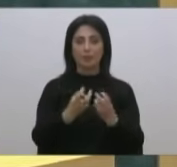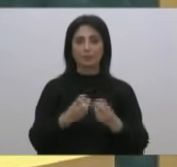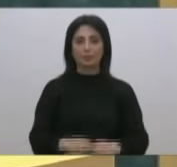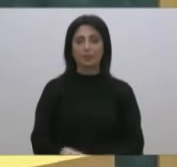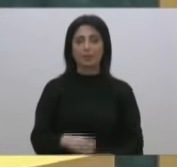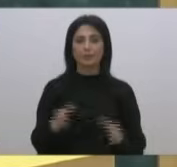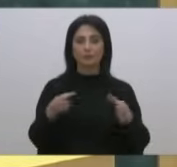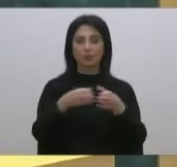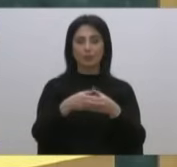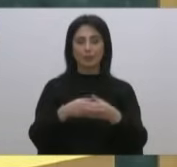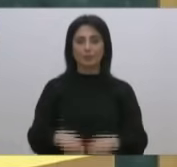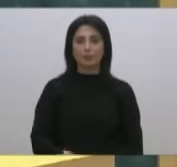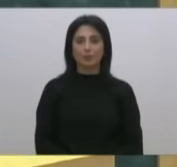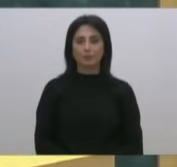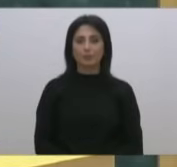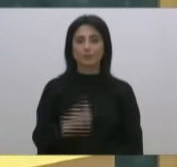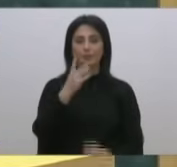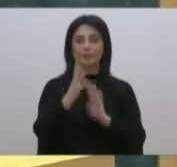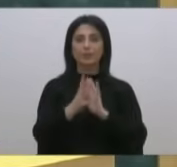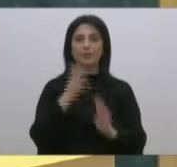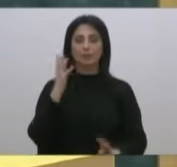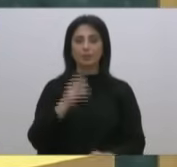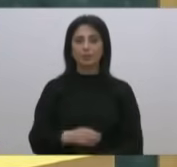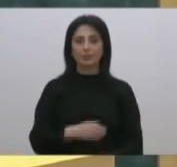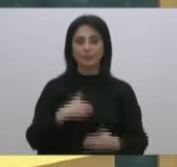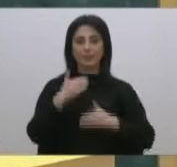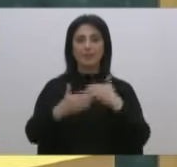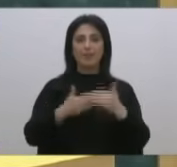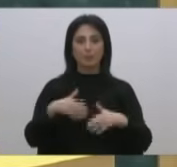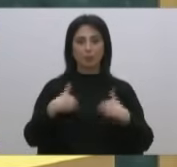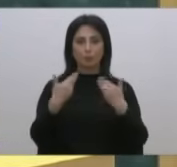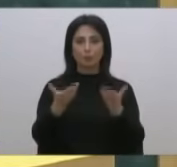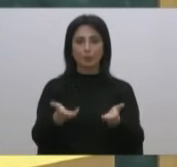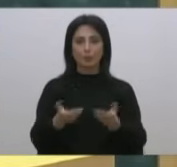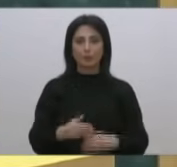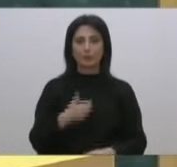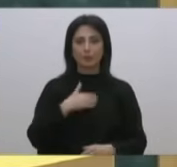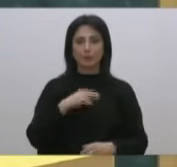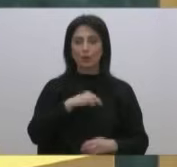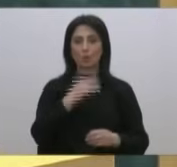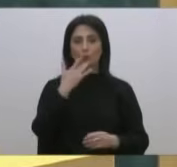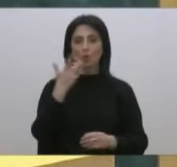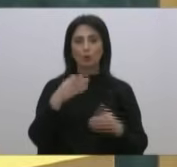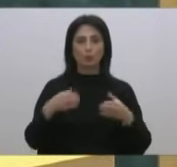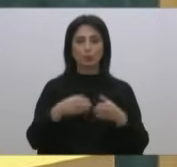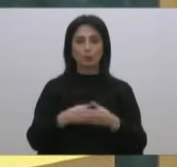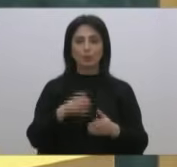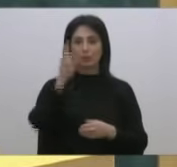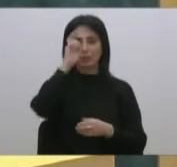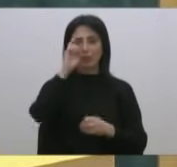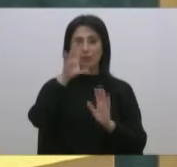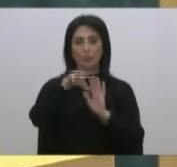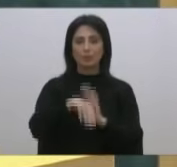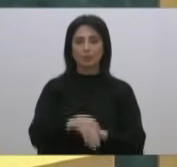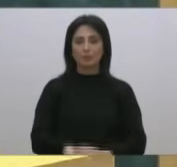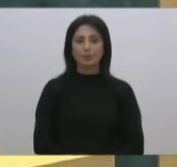კაბინეტის შემადგენლობას. Პირველ რიგში წარმატებებს უსურვებ ჩვენს პოლიტიკურ გუნდს